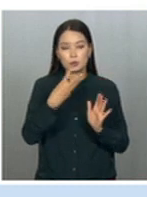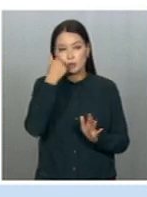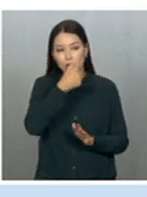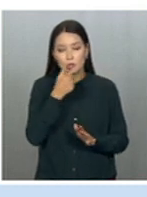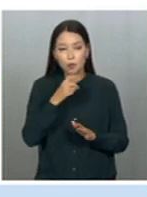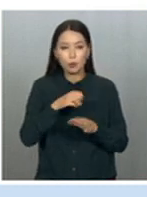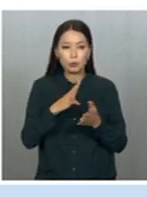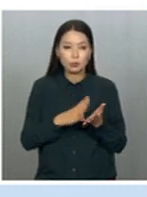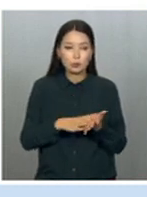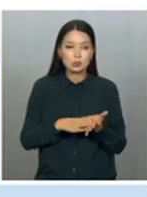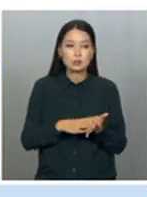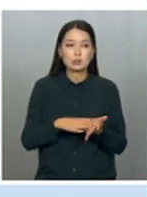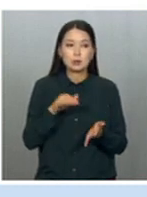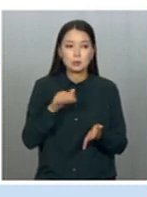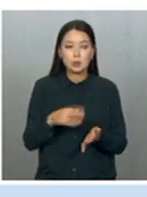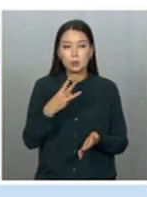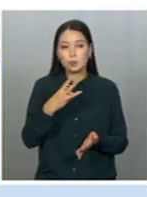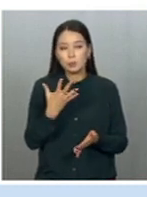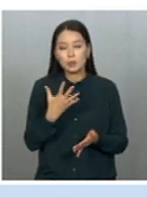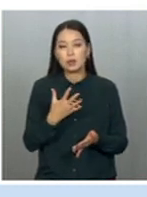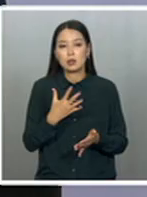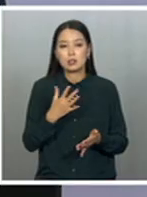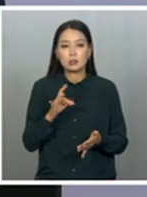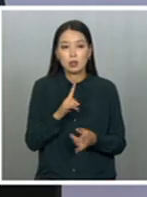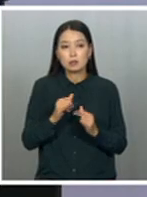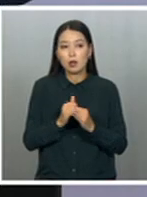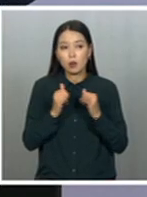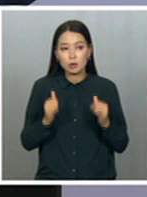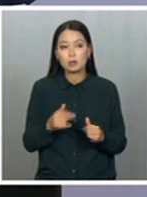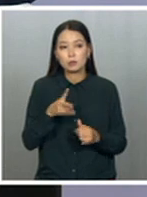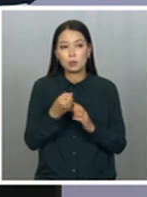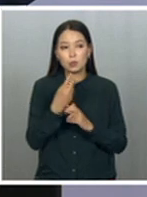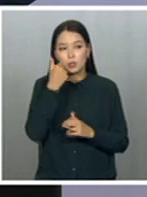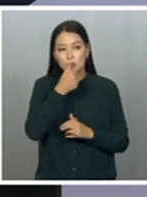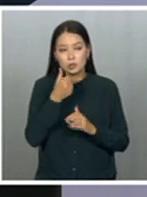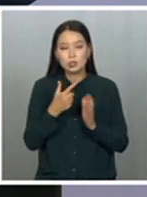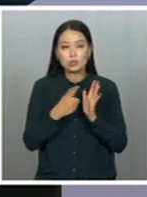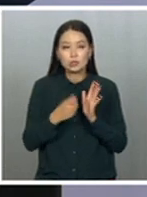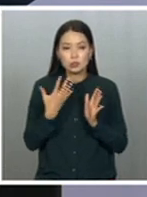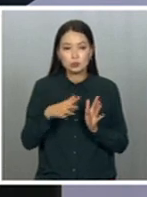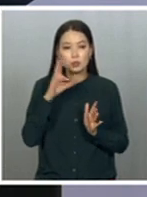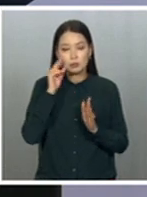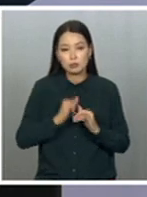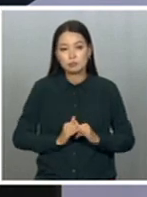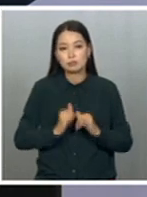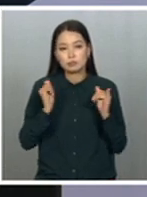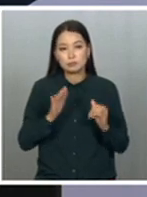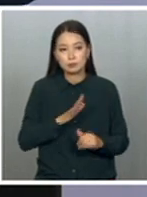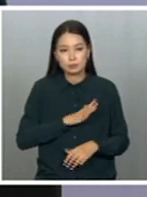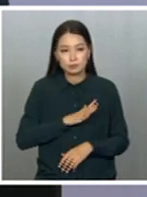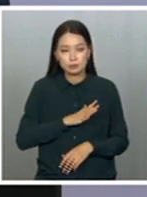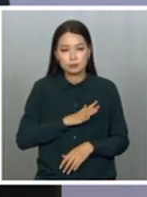19 мыңнан 35 есе артып, 2012 жылы олардың саны 750 мыңнан